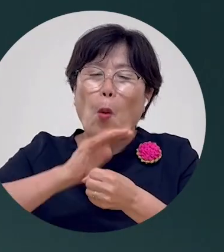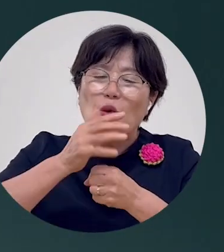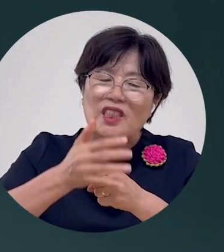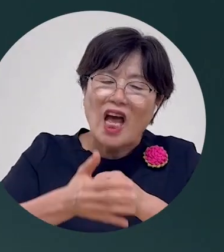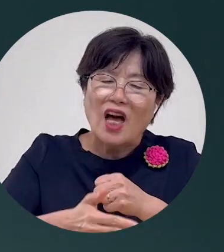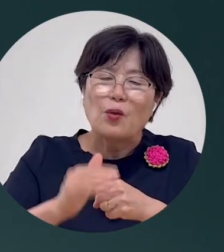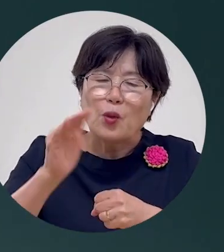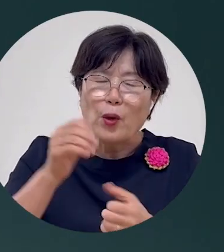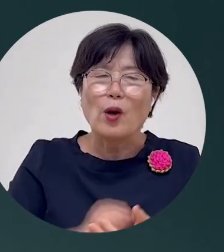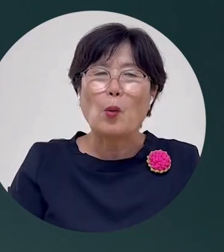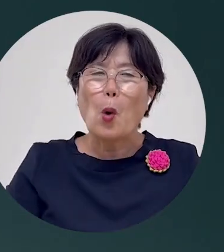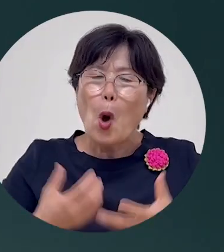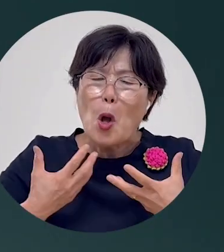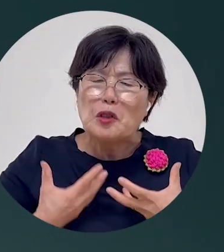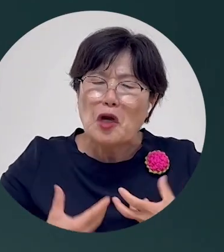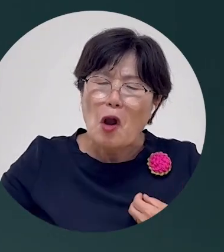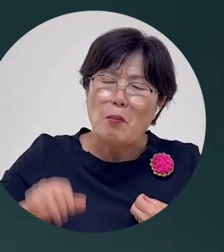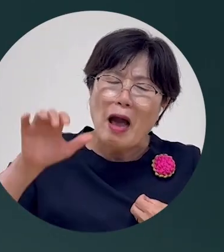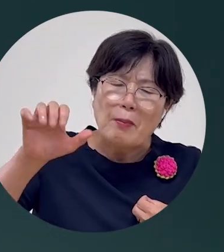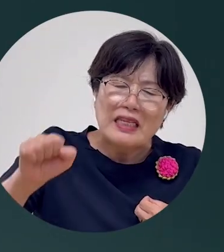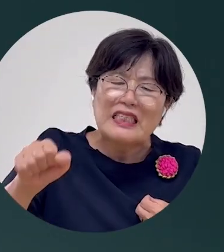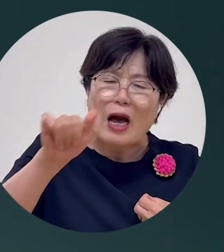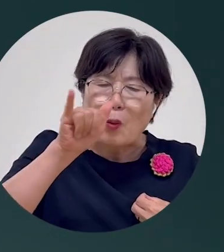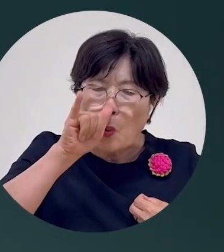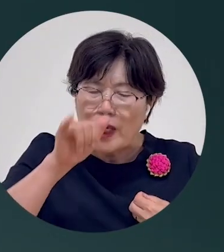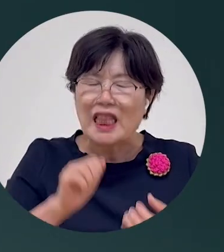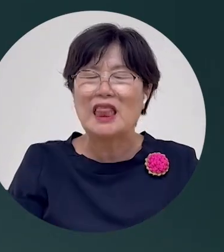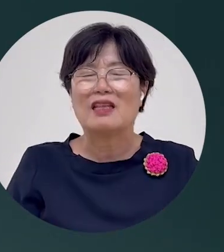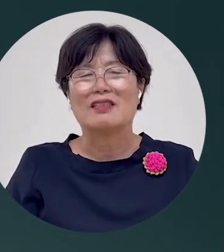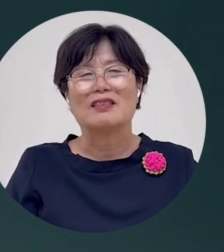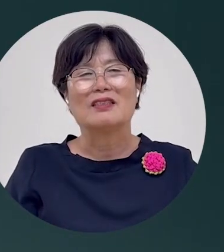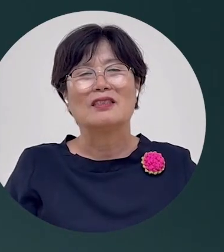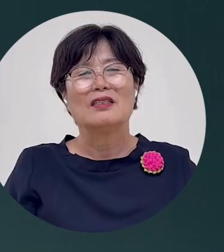움켜쥐고 있습니다. 그렇게 삽니다. 타락한 인간들.